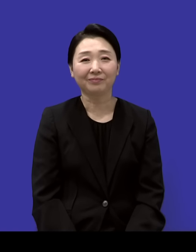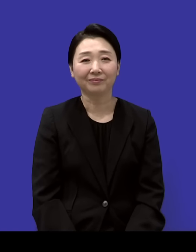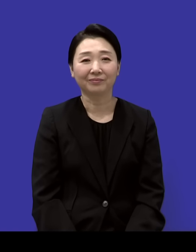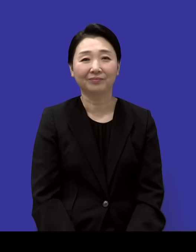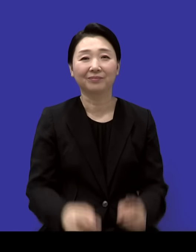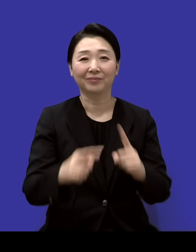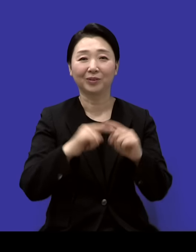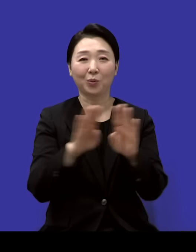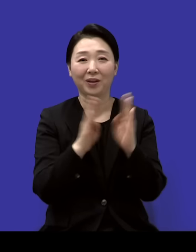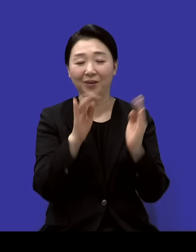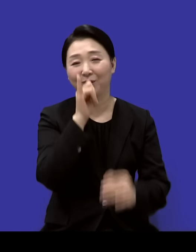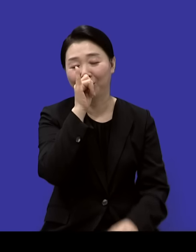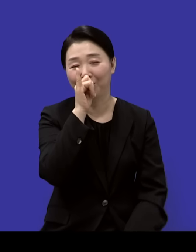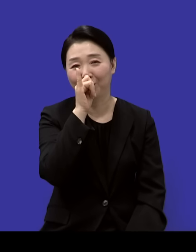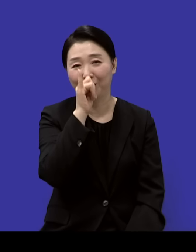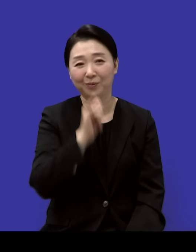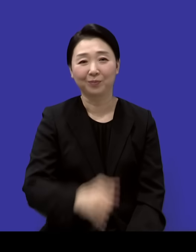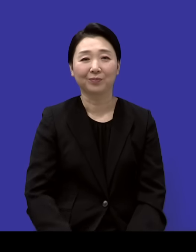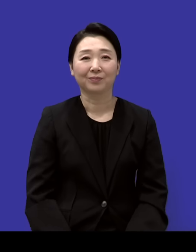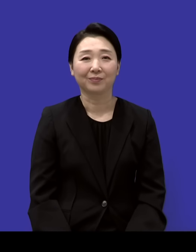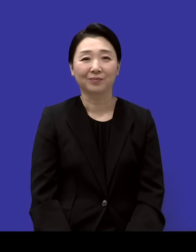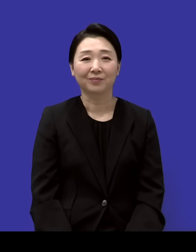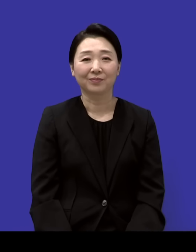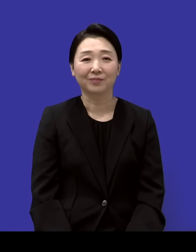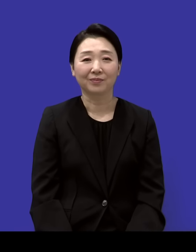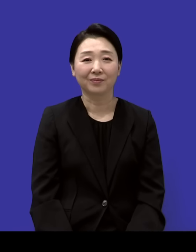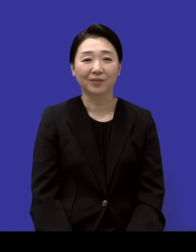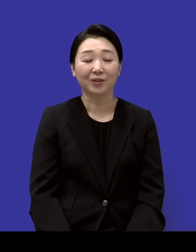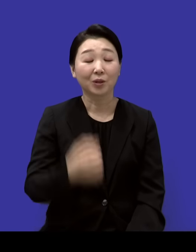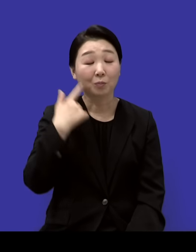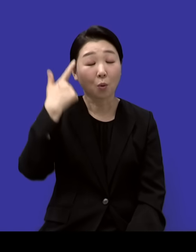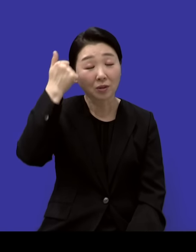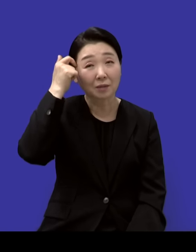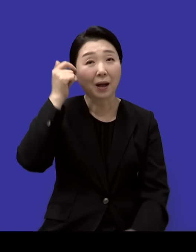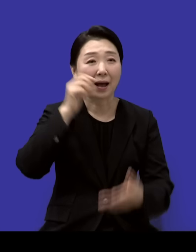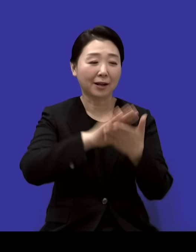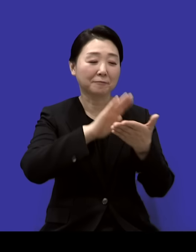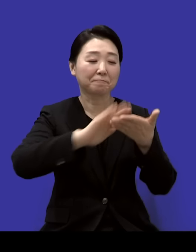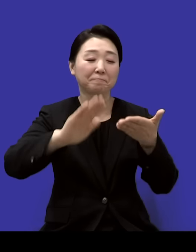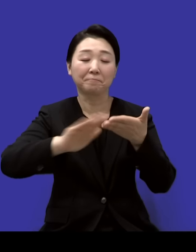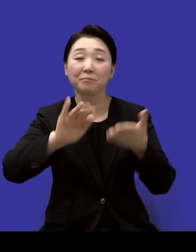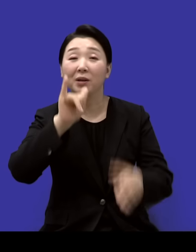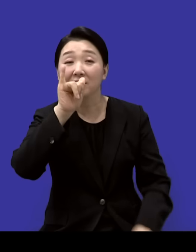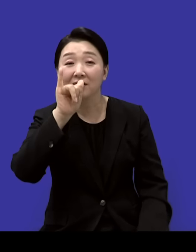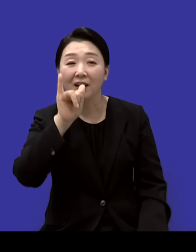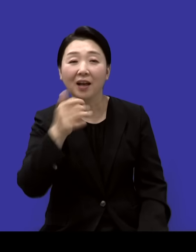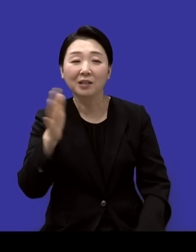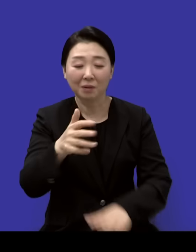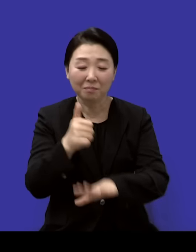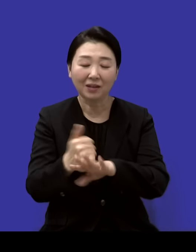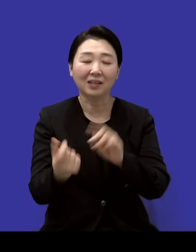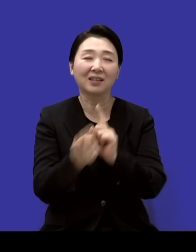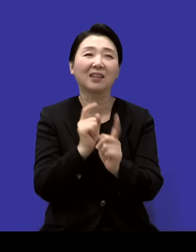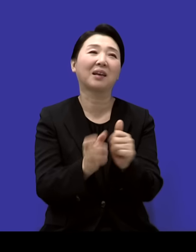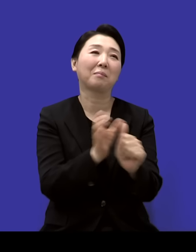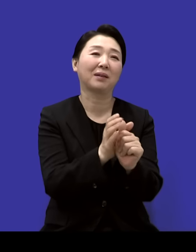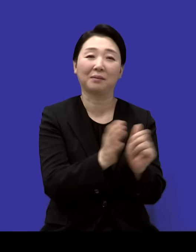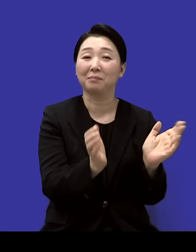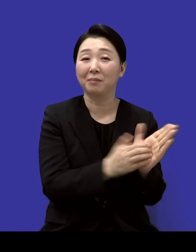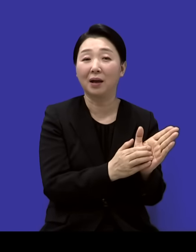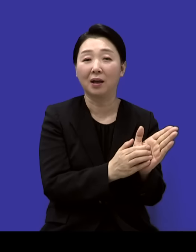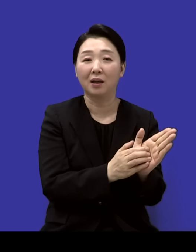교회 문이 기도로서 열려 있는 건데 네. 이제 목회자들이 돌아가면서 인도를 하지만 저희 남편이 말단이니까 네. 자주 대타해야 되고 막 하면서